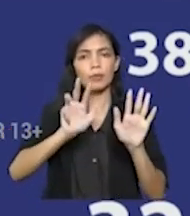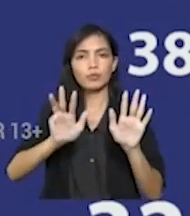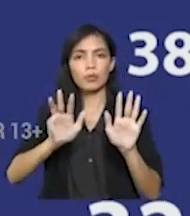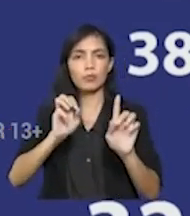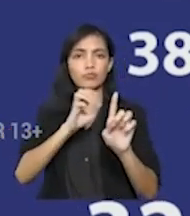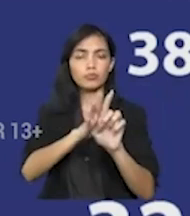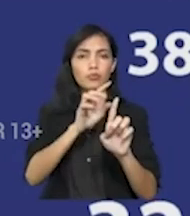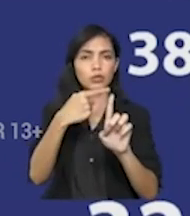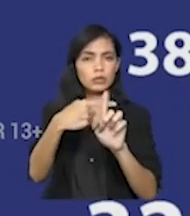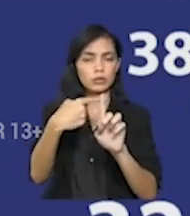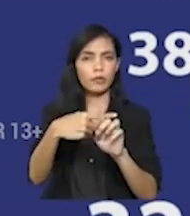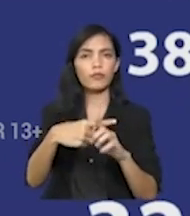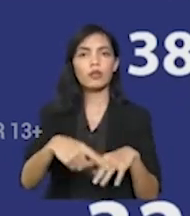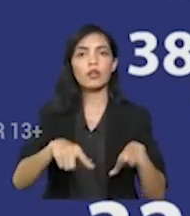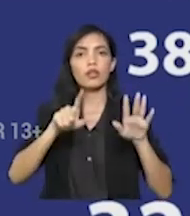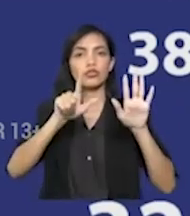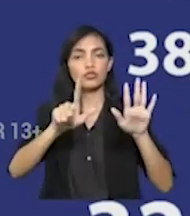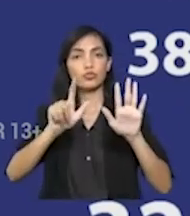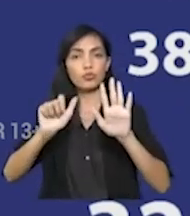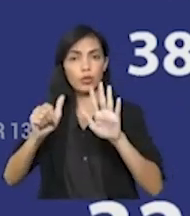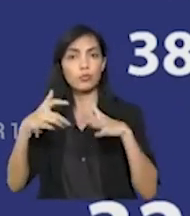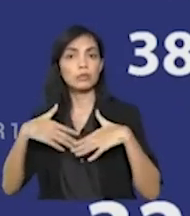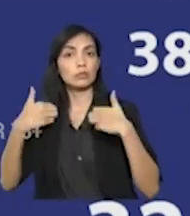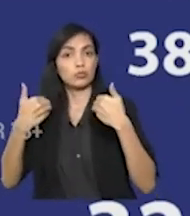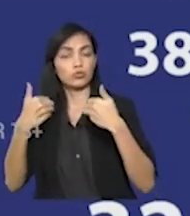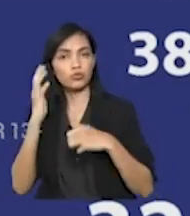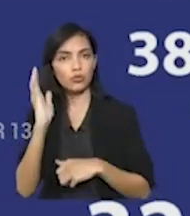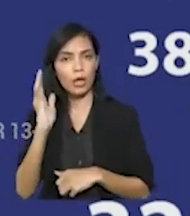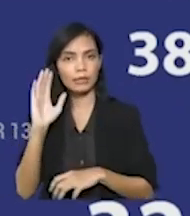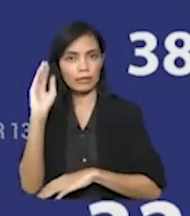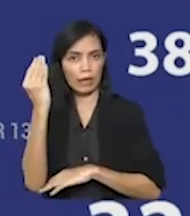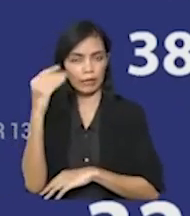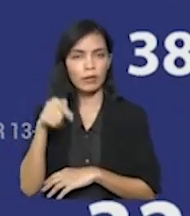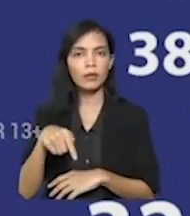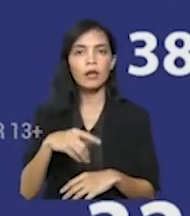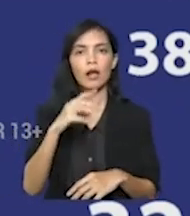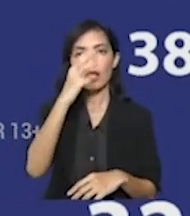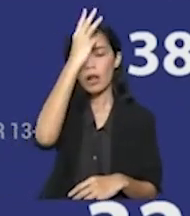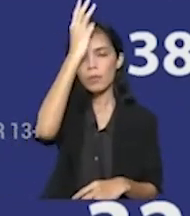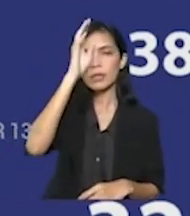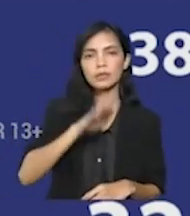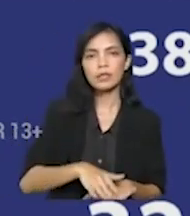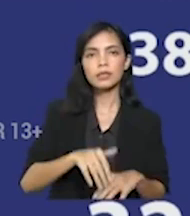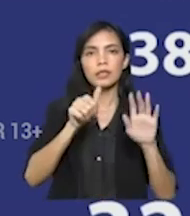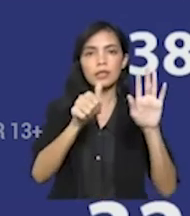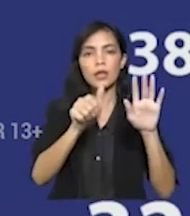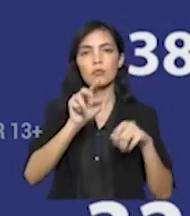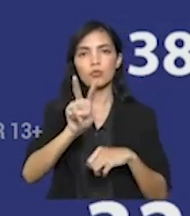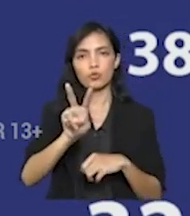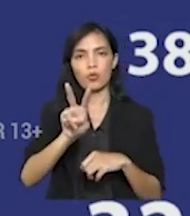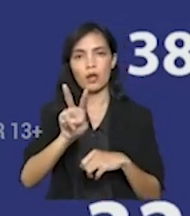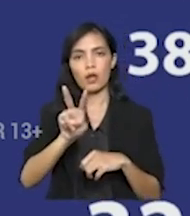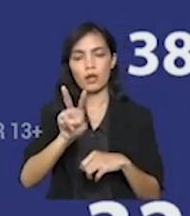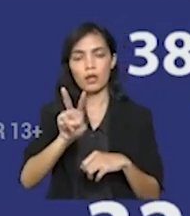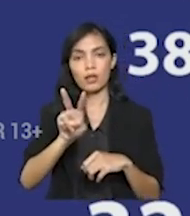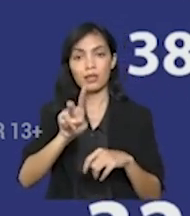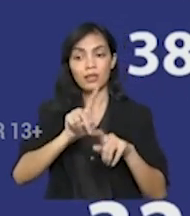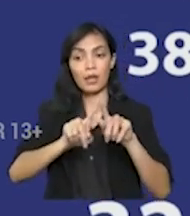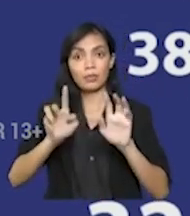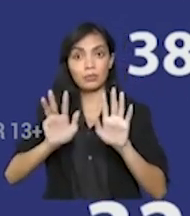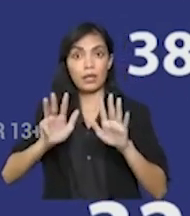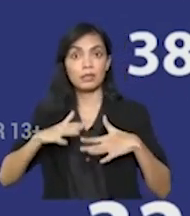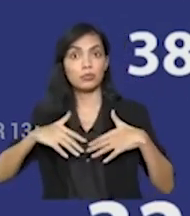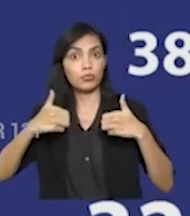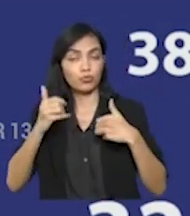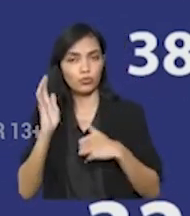dan 76 sembuh kemudian Kalimantan Selatan 62 kasus dengan 9 sembuh